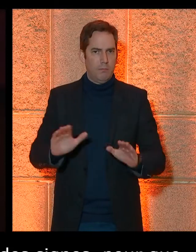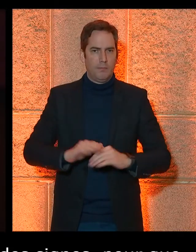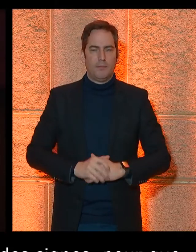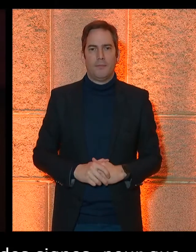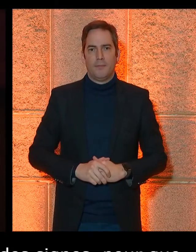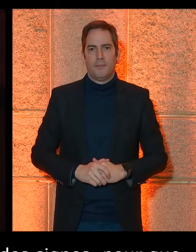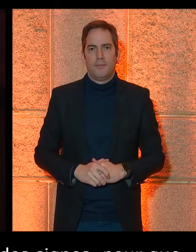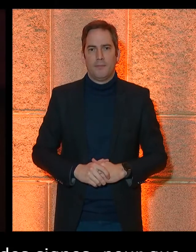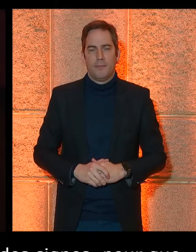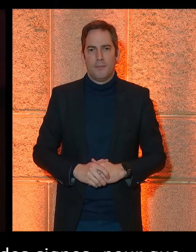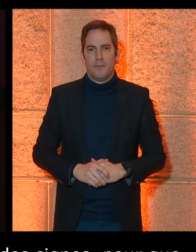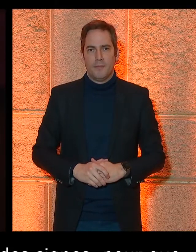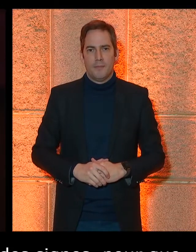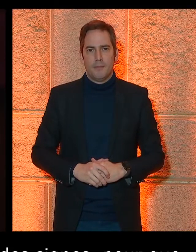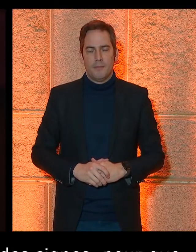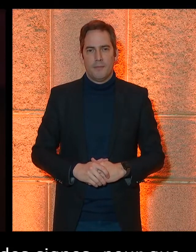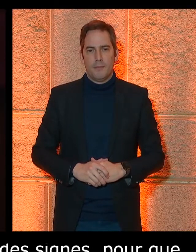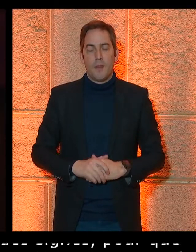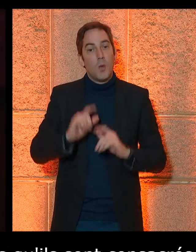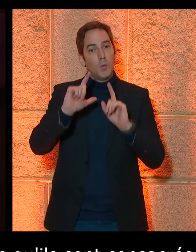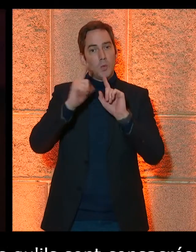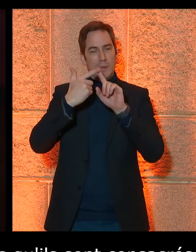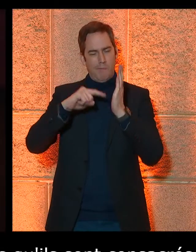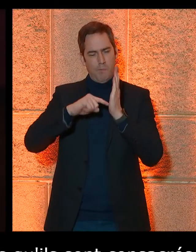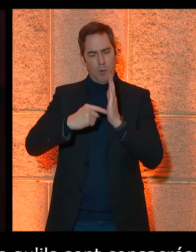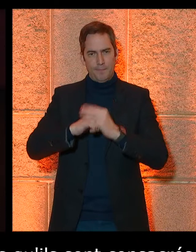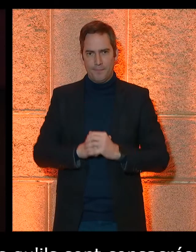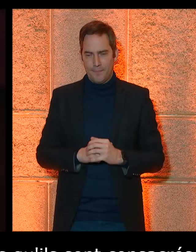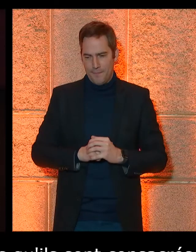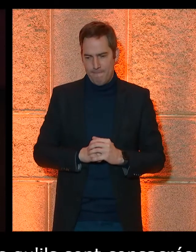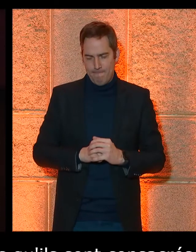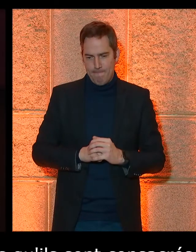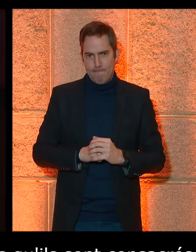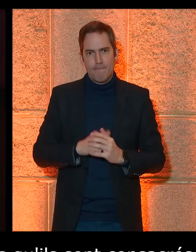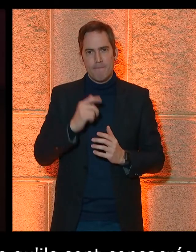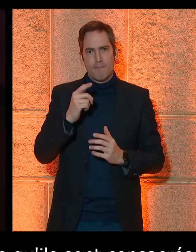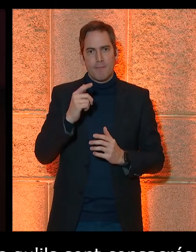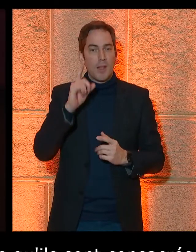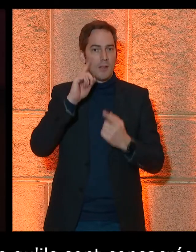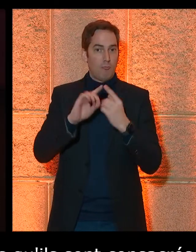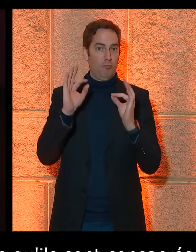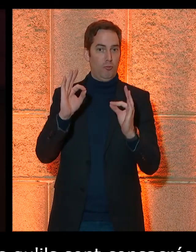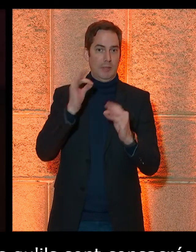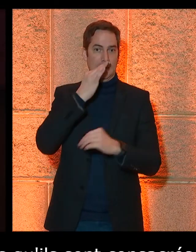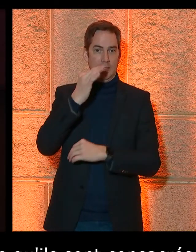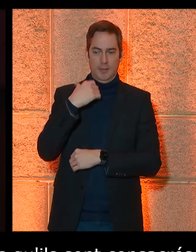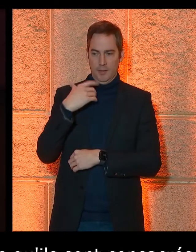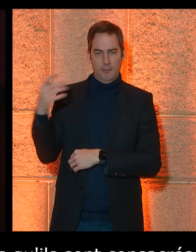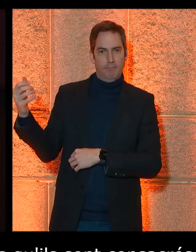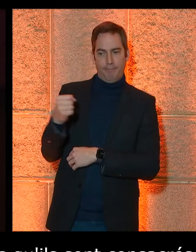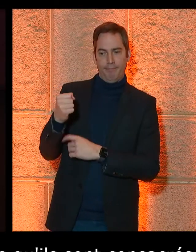Et puis le second point important est celui de l'accessibilité par le recours à la LSF, la langue des signes